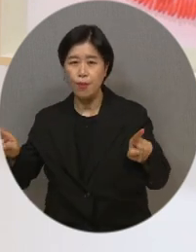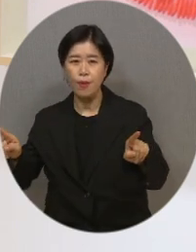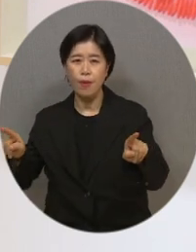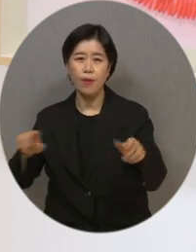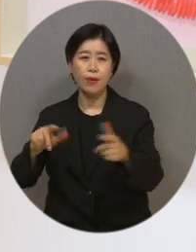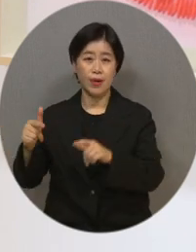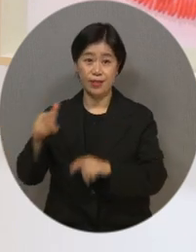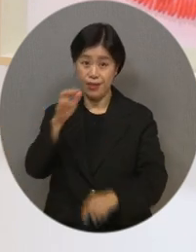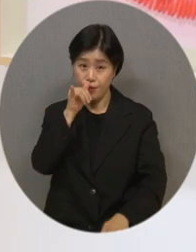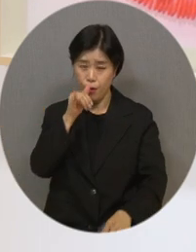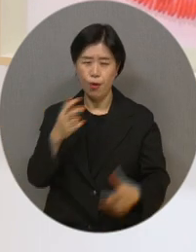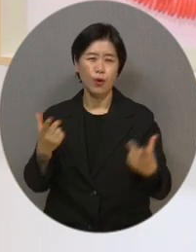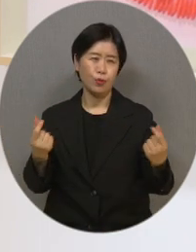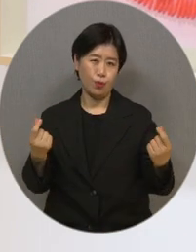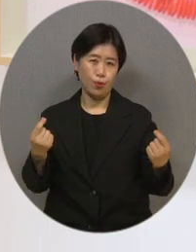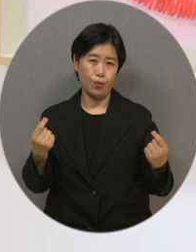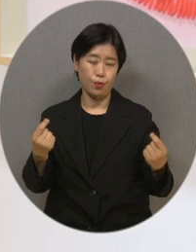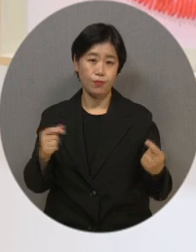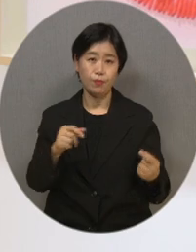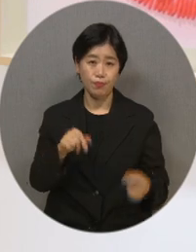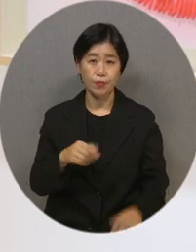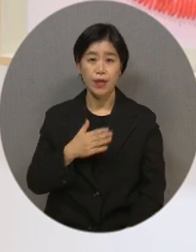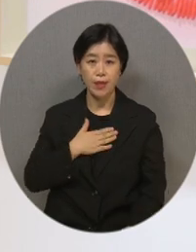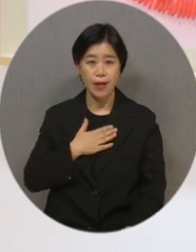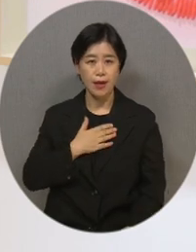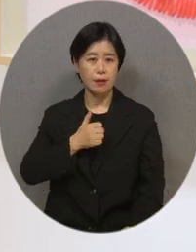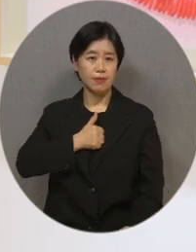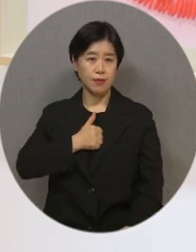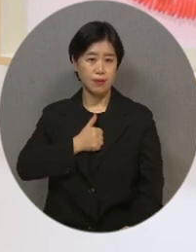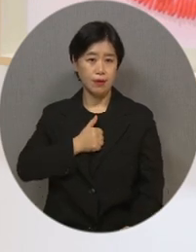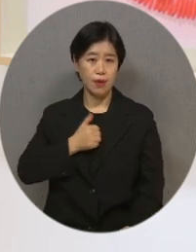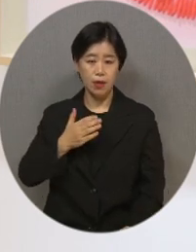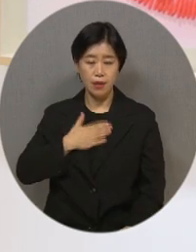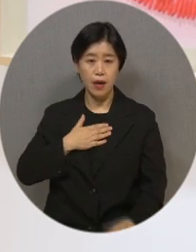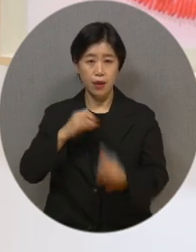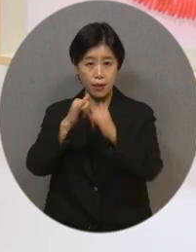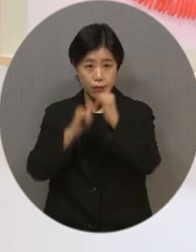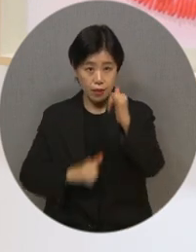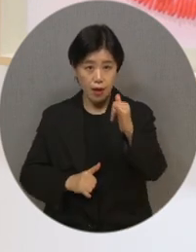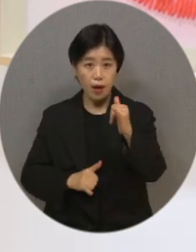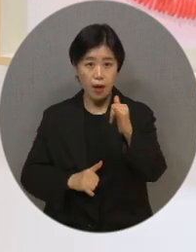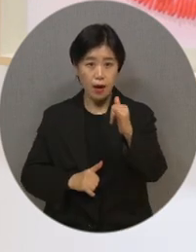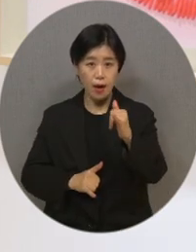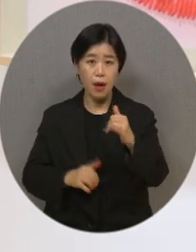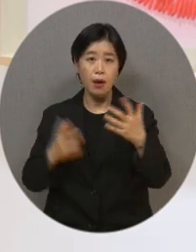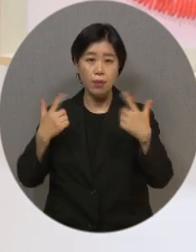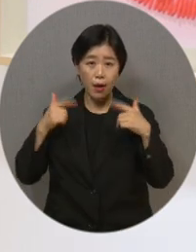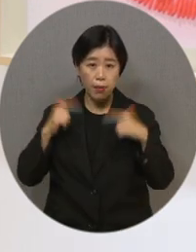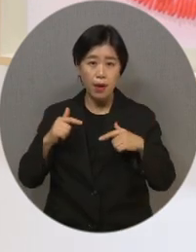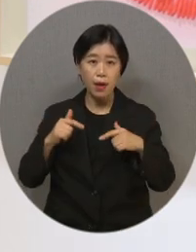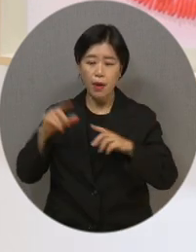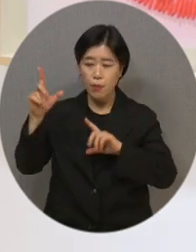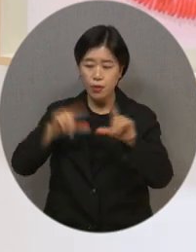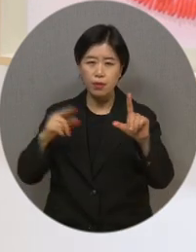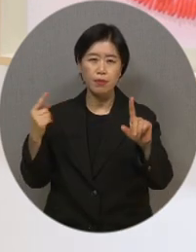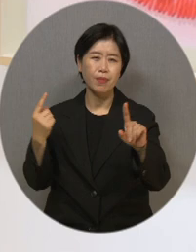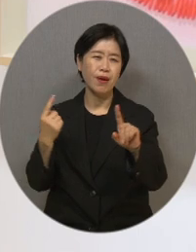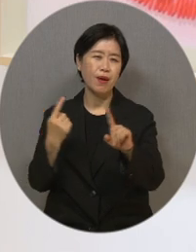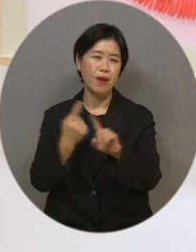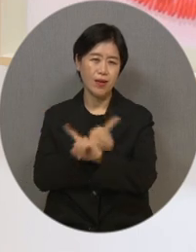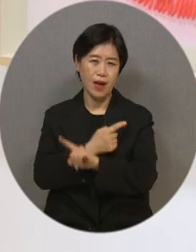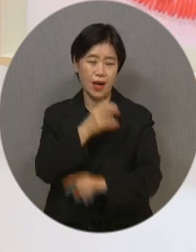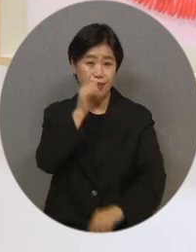그림으로써 나의 정체성, 나의 역사, 우리의 역사를 만들며 매일의 풍경을 변화시키고 있지 않은지